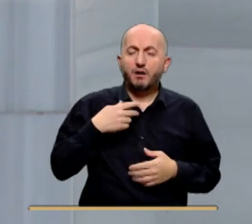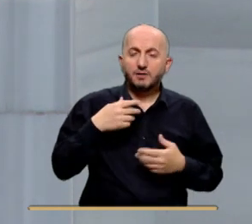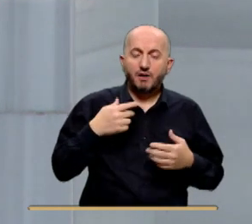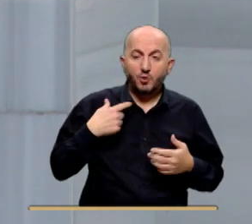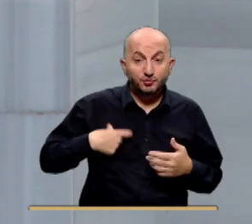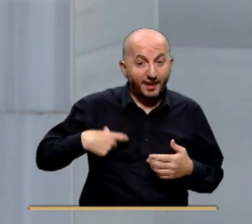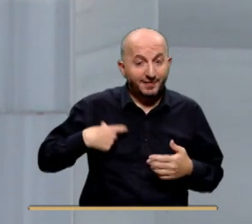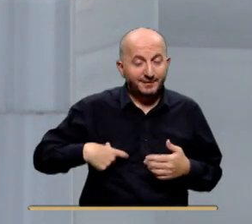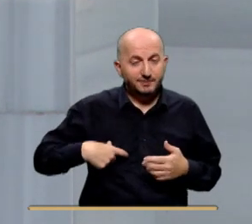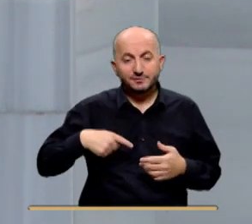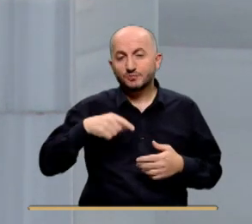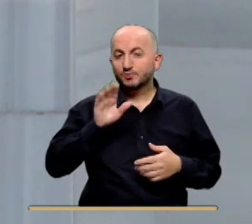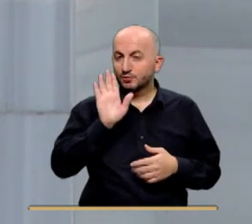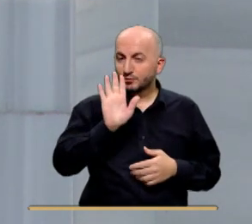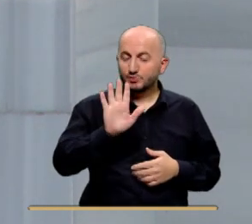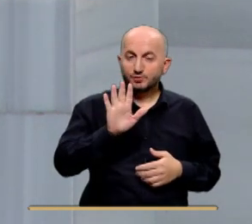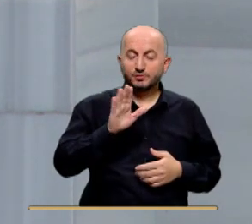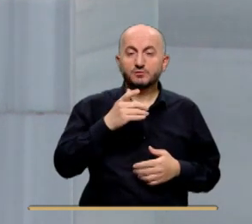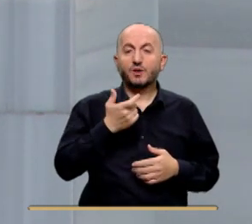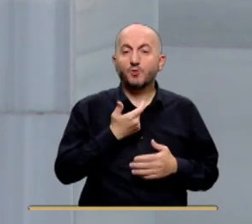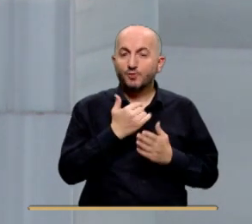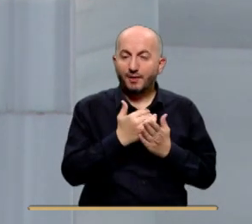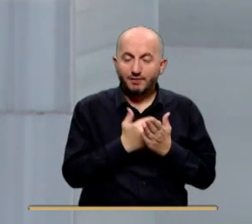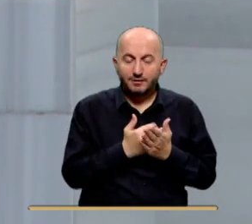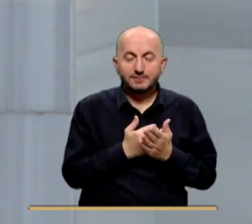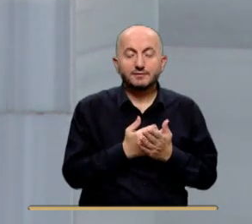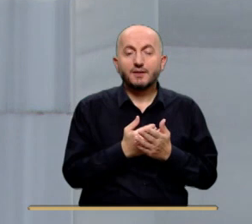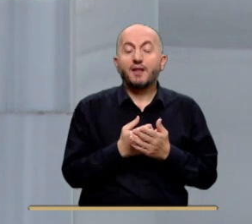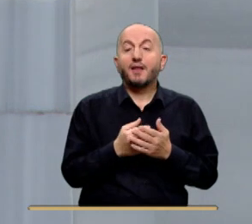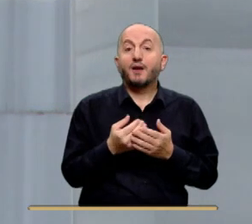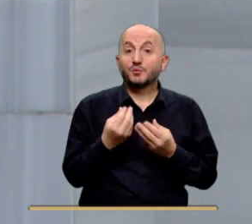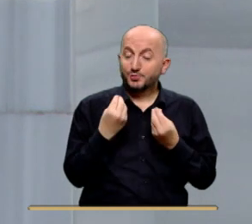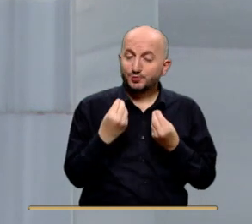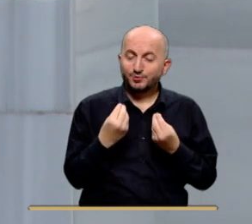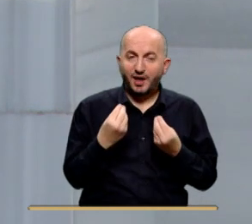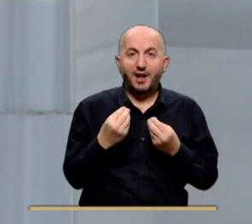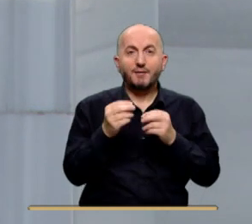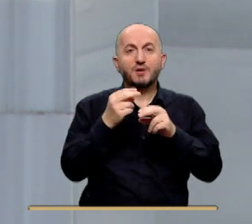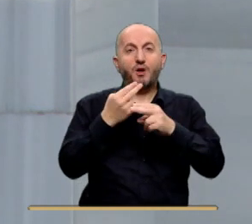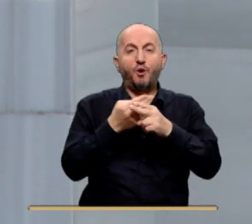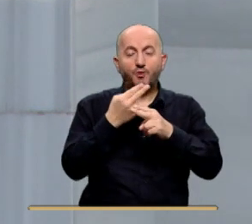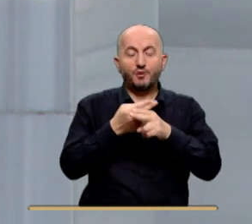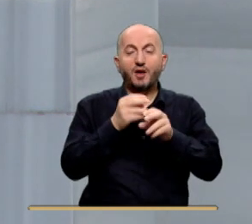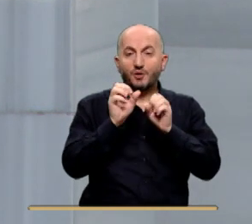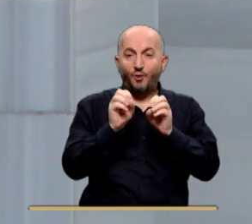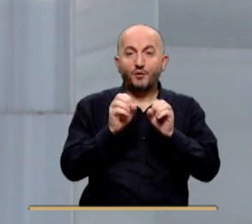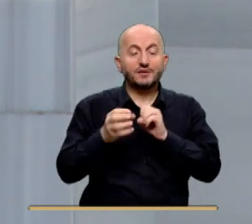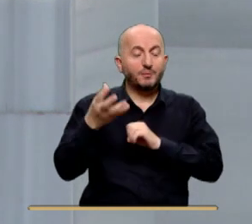mizacınla, şahsiyetinle, duruşunla, ilkelerinle öyle bir muallim, öyle bir örnek öğretmen ol